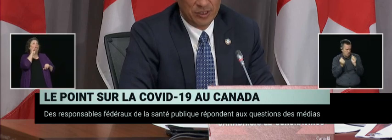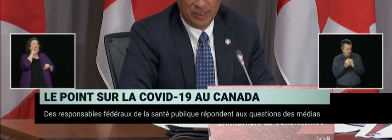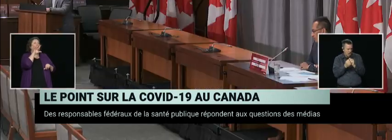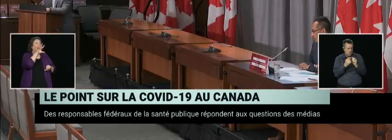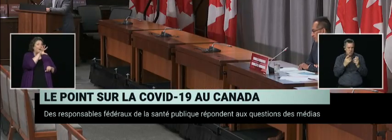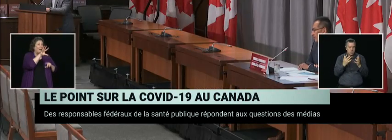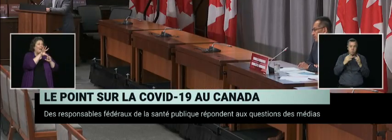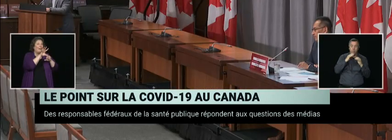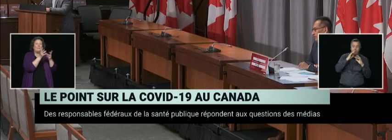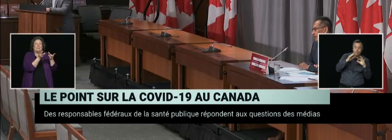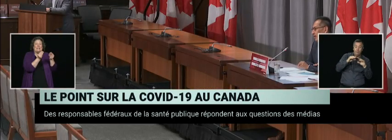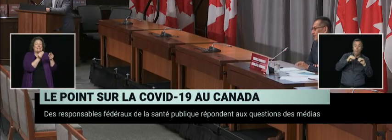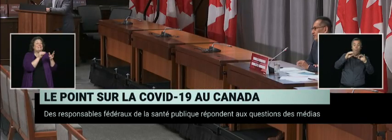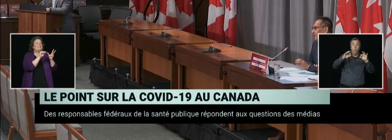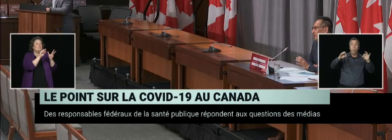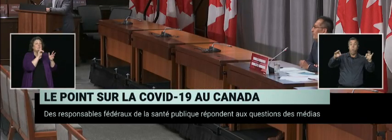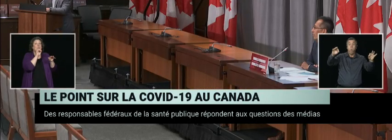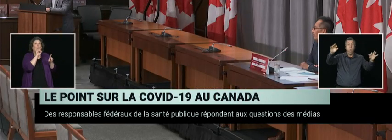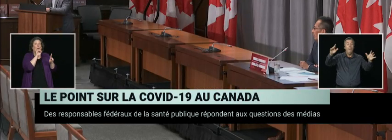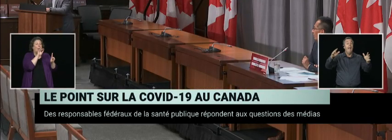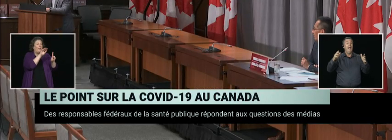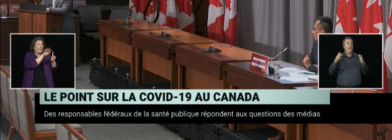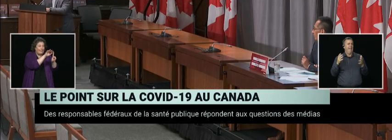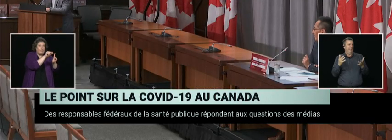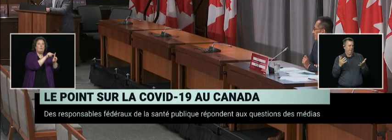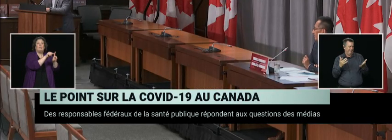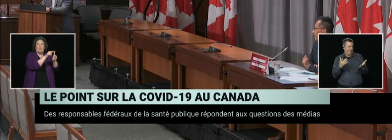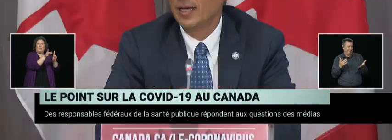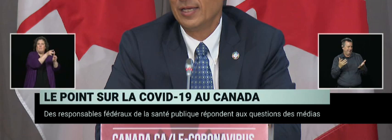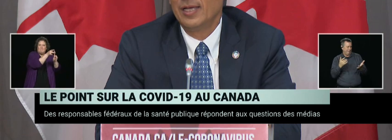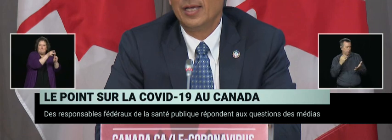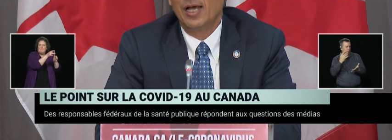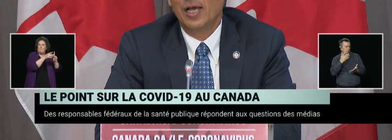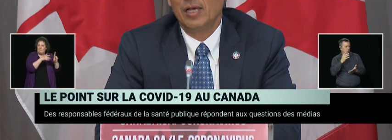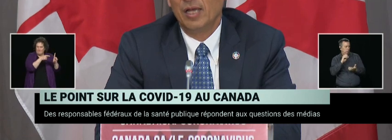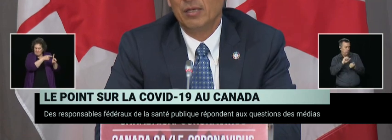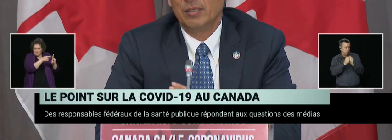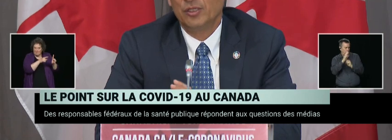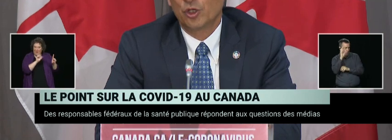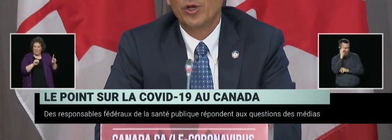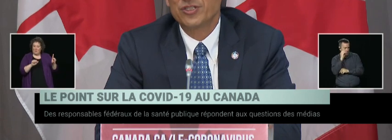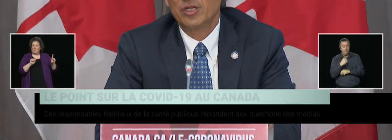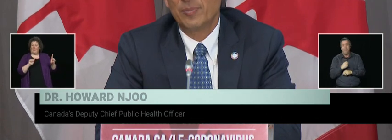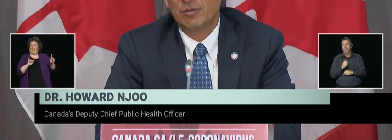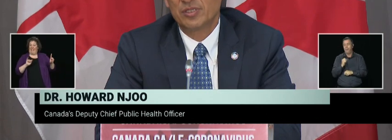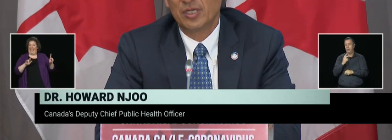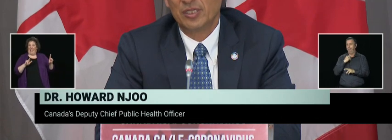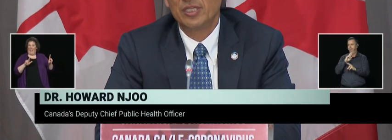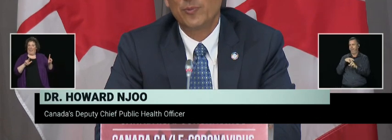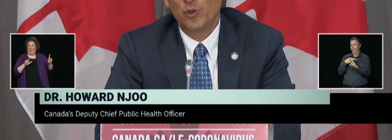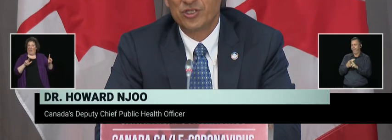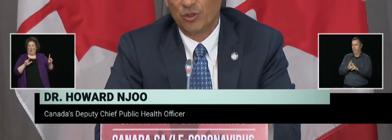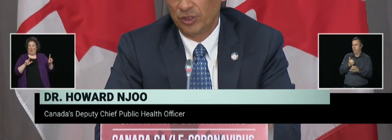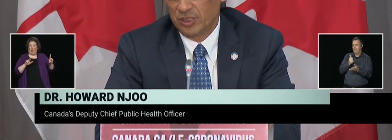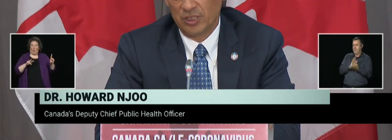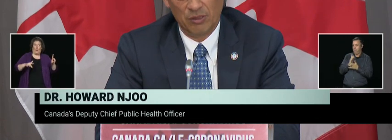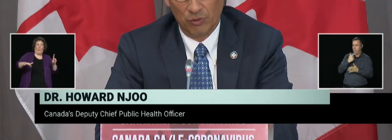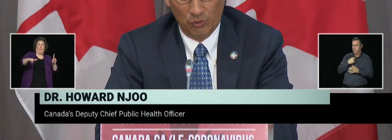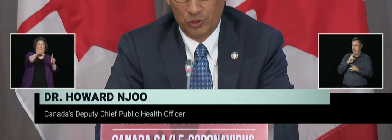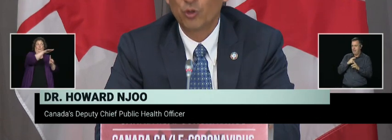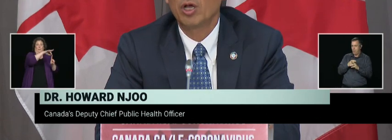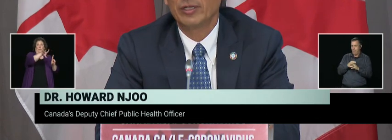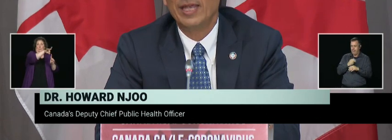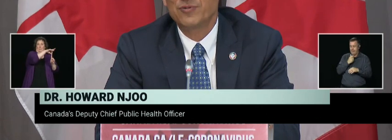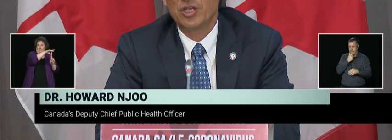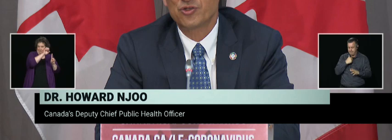Moi, je vais répondre en anglais,'est plus facile. Your question about the WHO and its